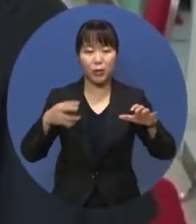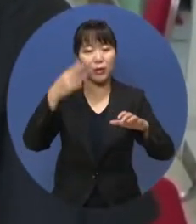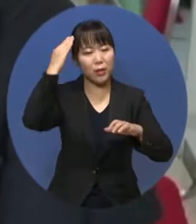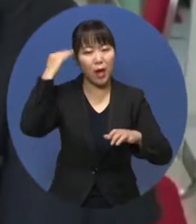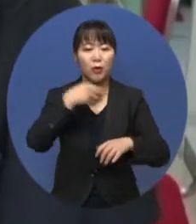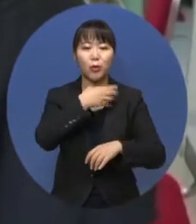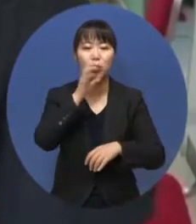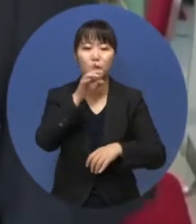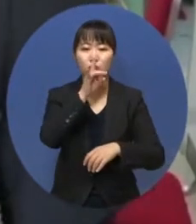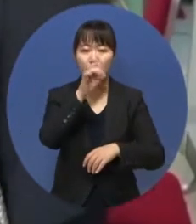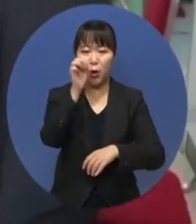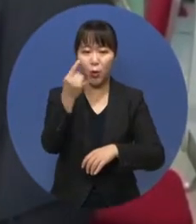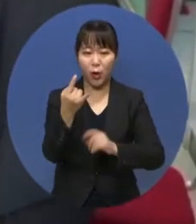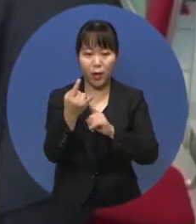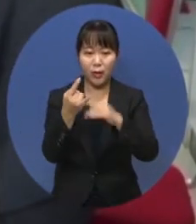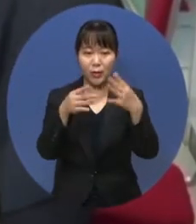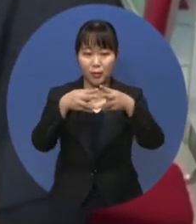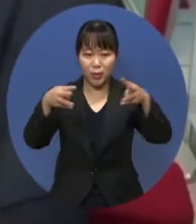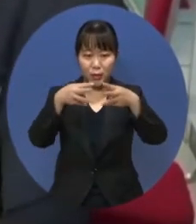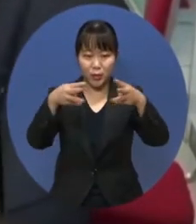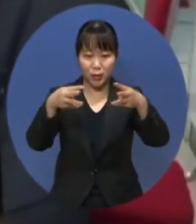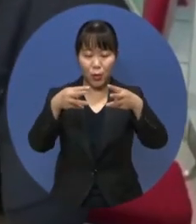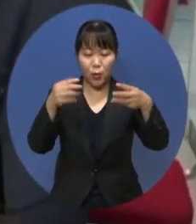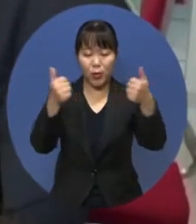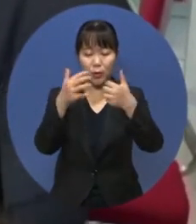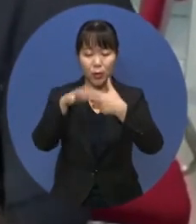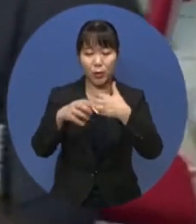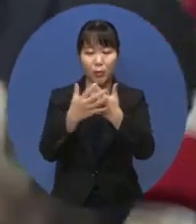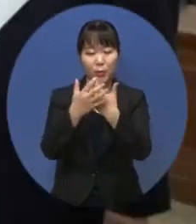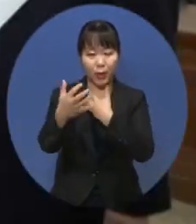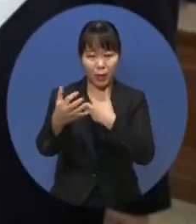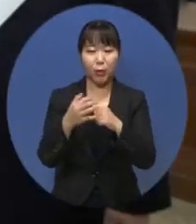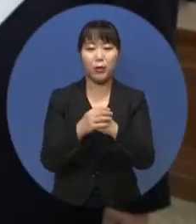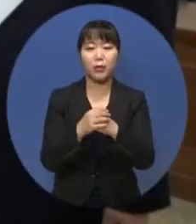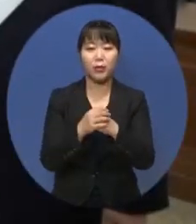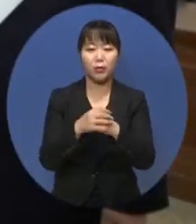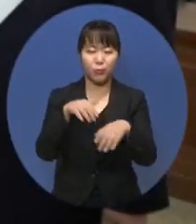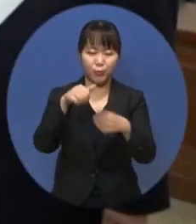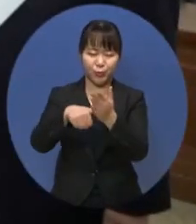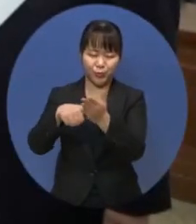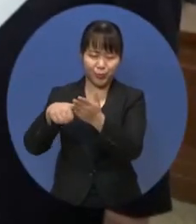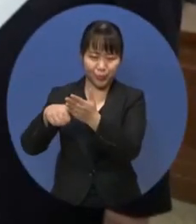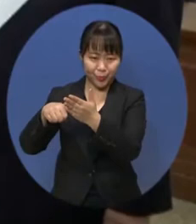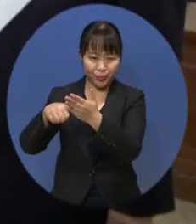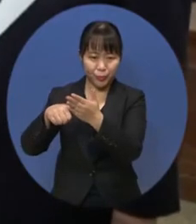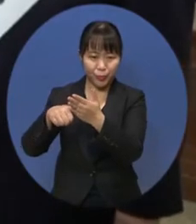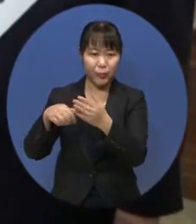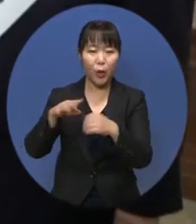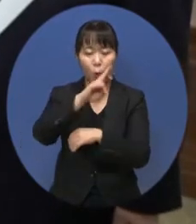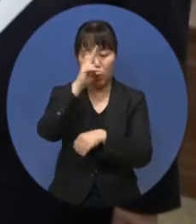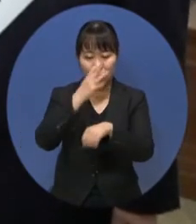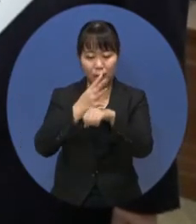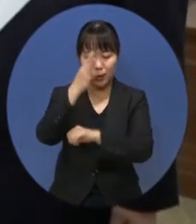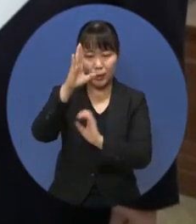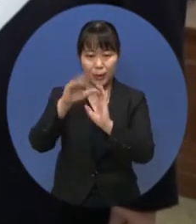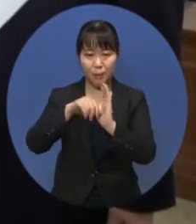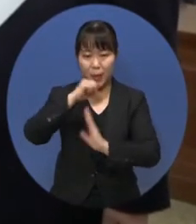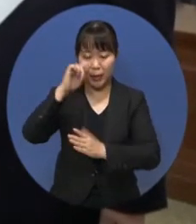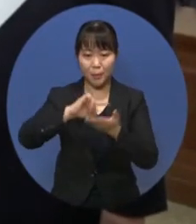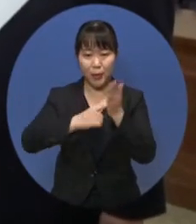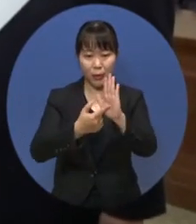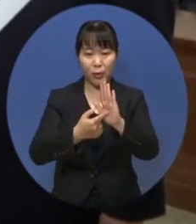해지면서 회장 첫 쳐야 입시 총회를 열고 투표를 시작해 오브 내식 강 산 자로 발표하고